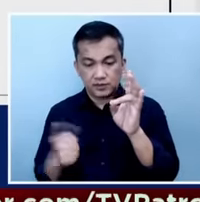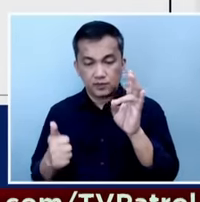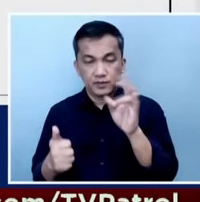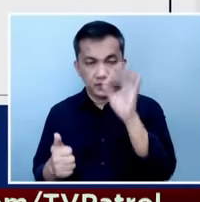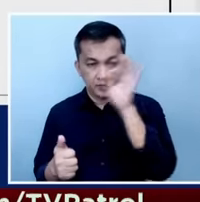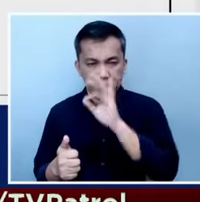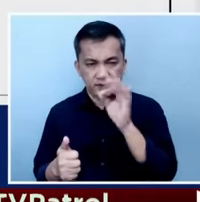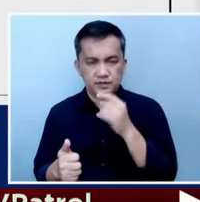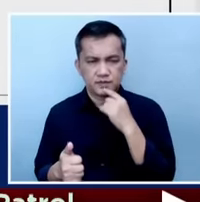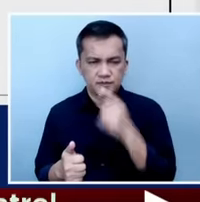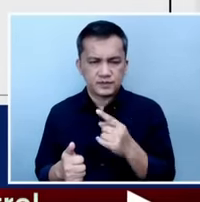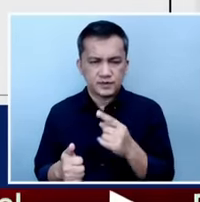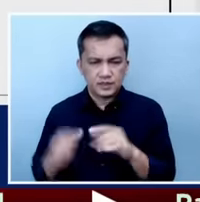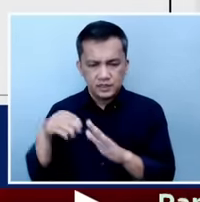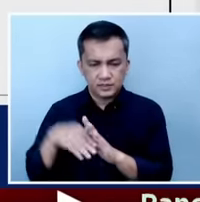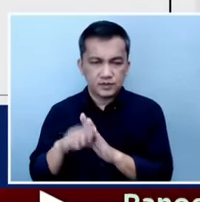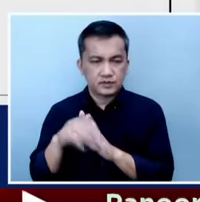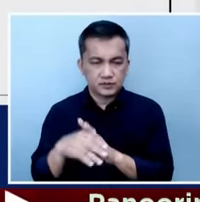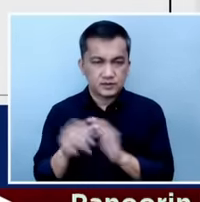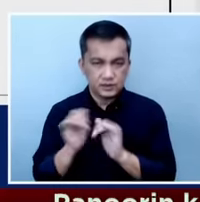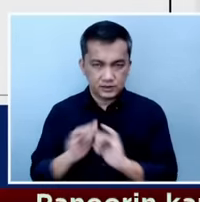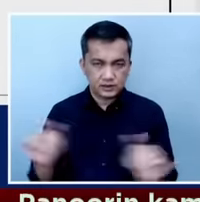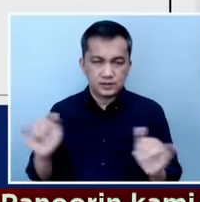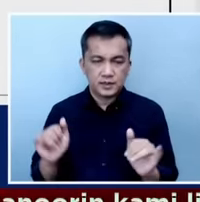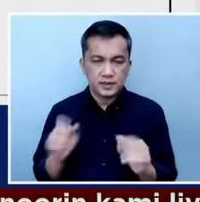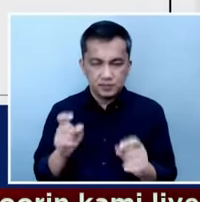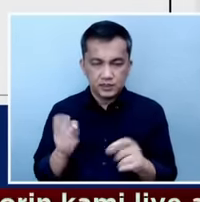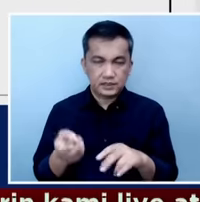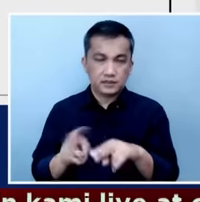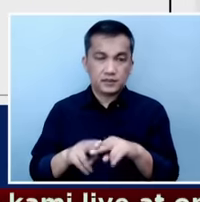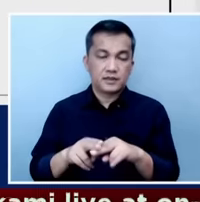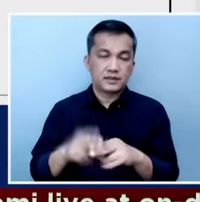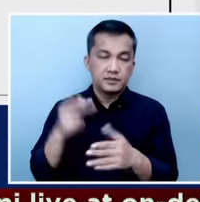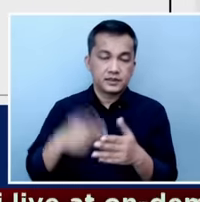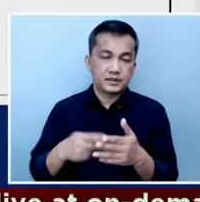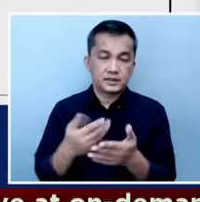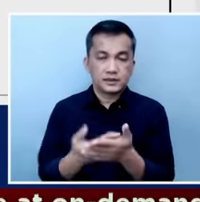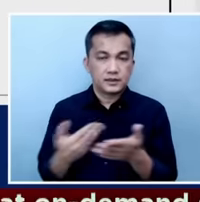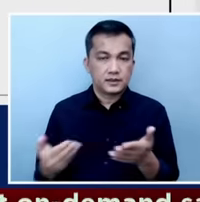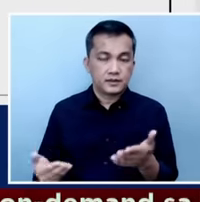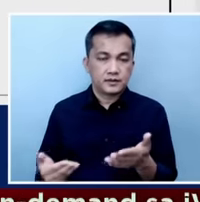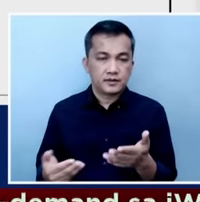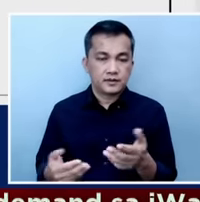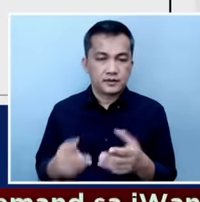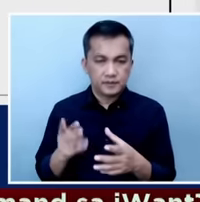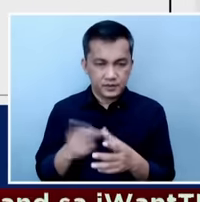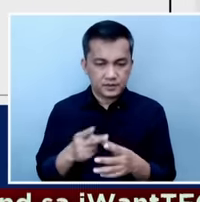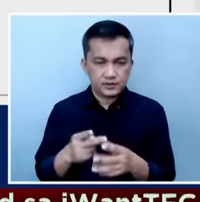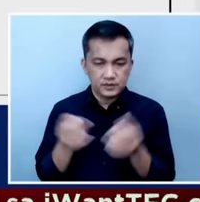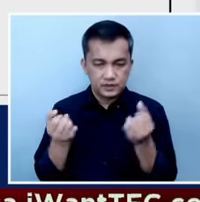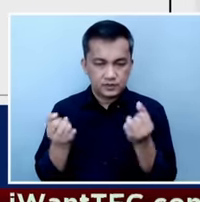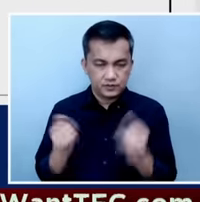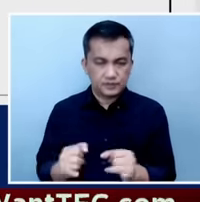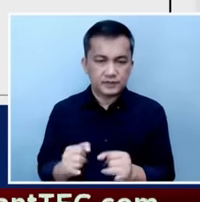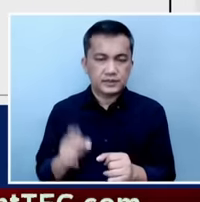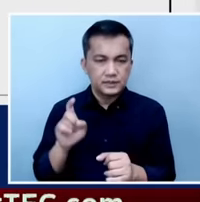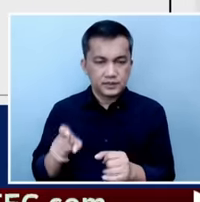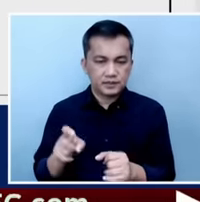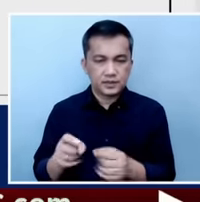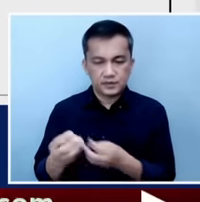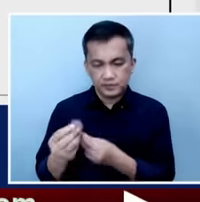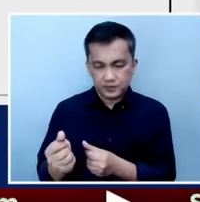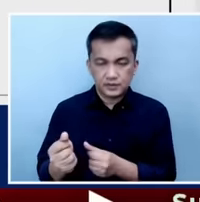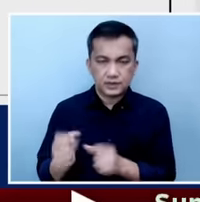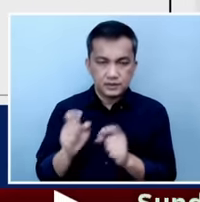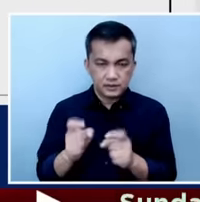ang nagsabing inflation pa rin o ang bilis ng pagtaas ng presyo ng bilihin ang pangunahing issue na dapat masolusyonan agad